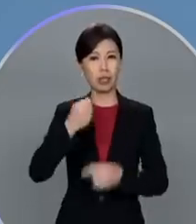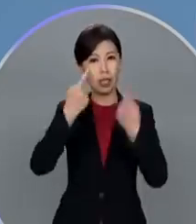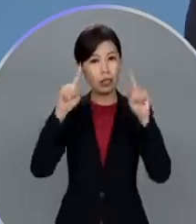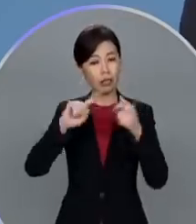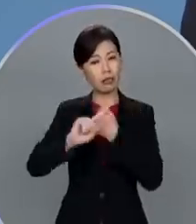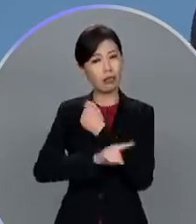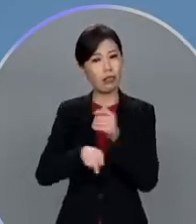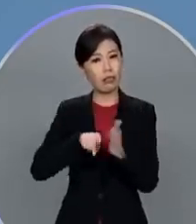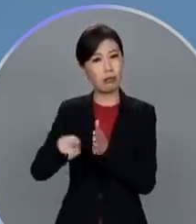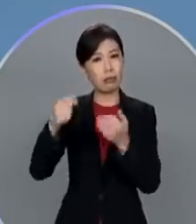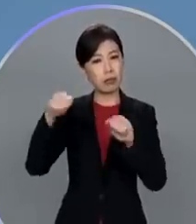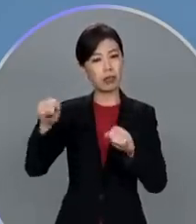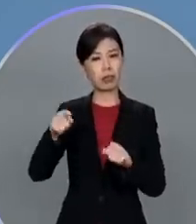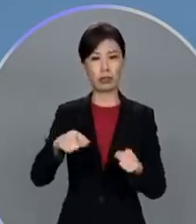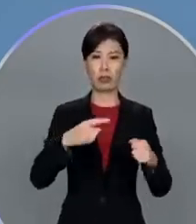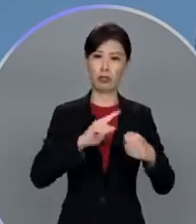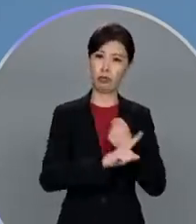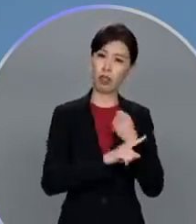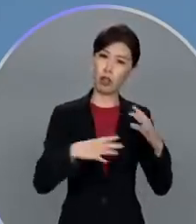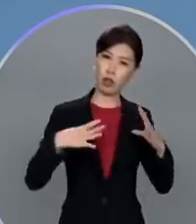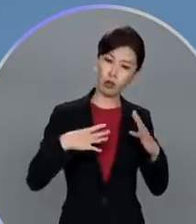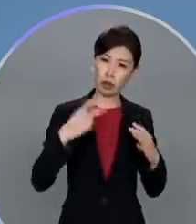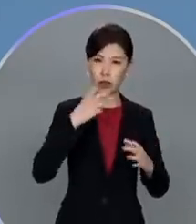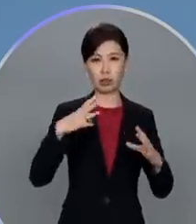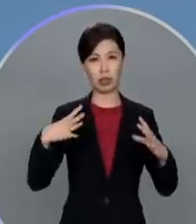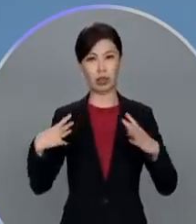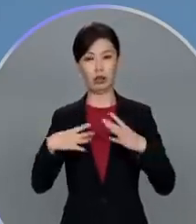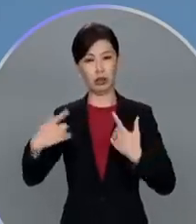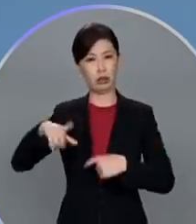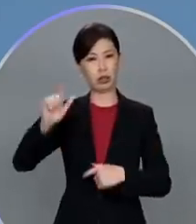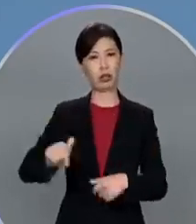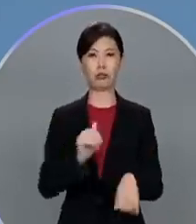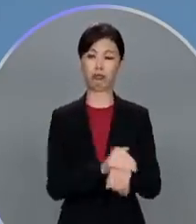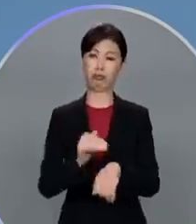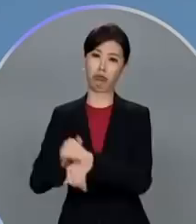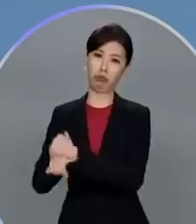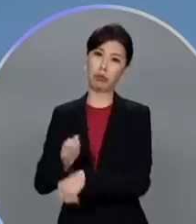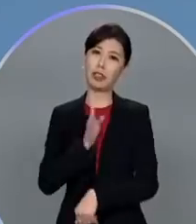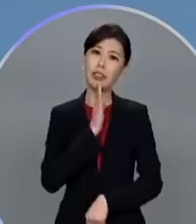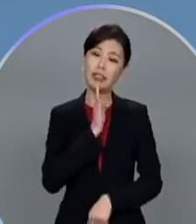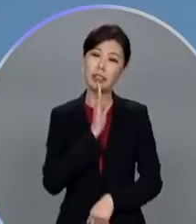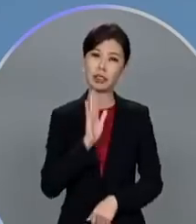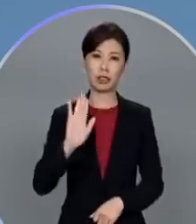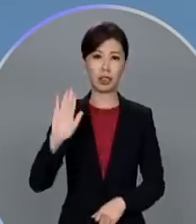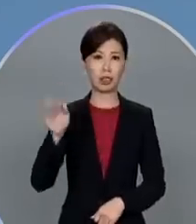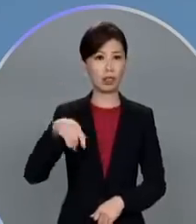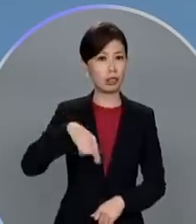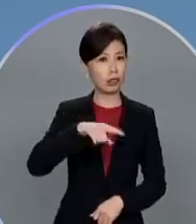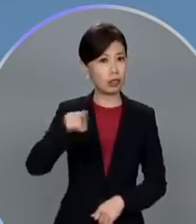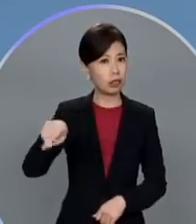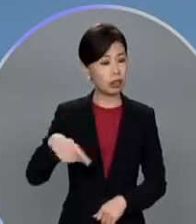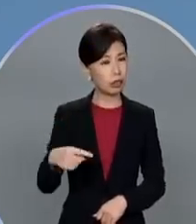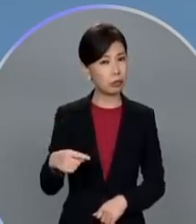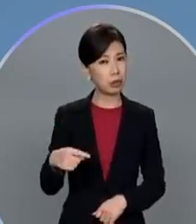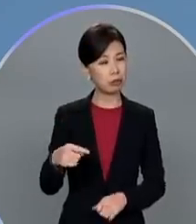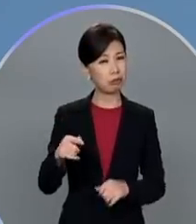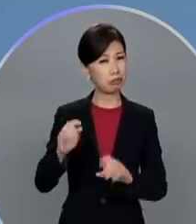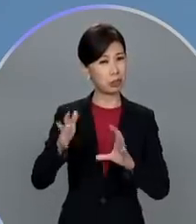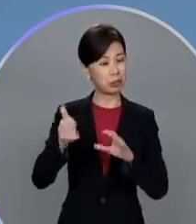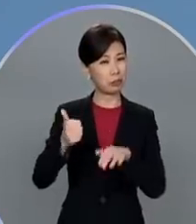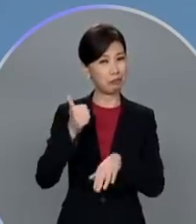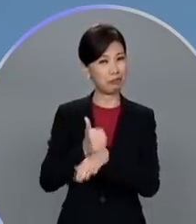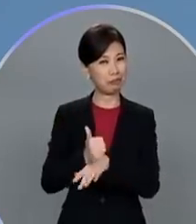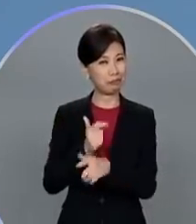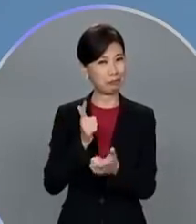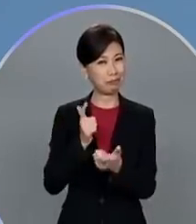当法官、检察官、当律师，全国最优秀。但是台大法律系毕业的，好像不太会当